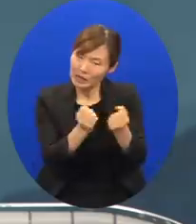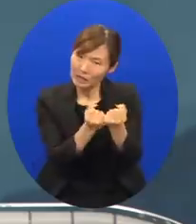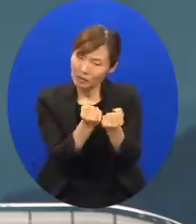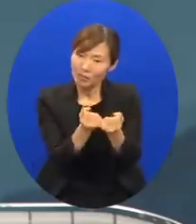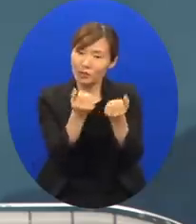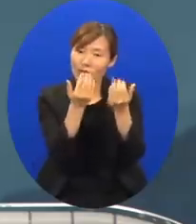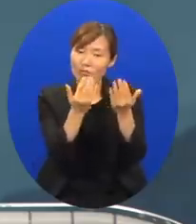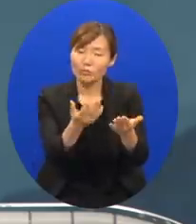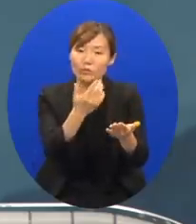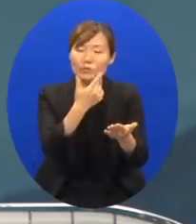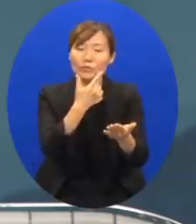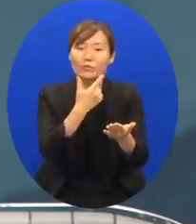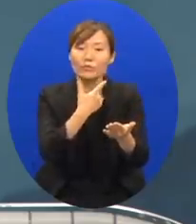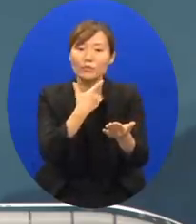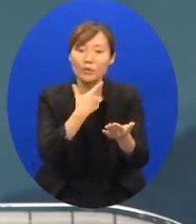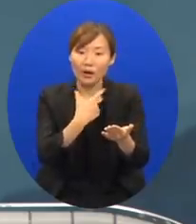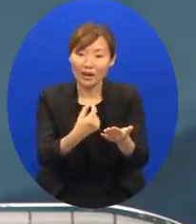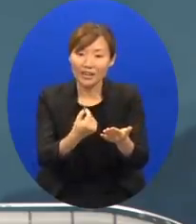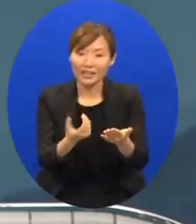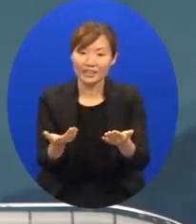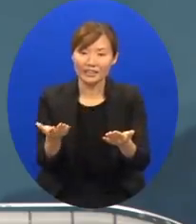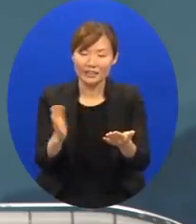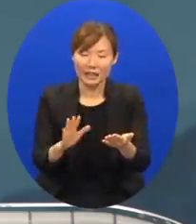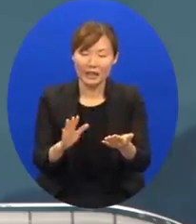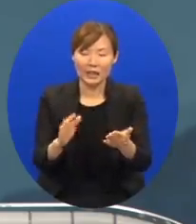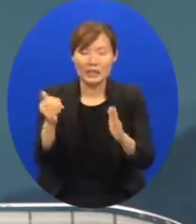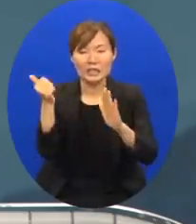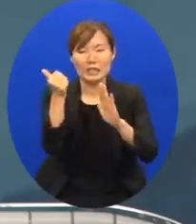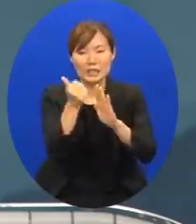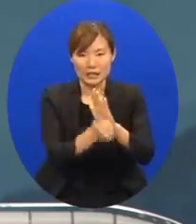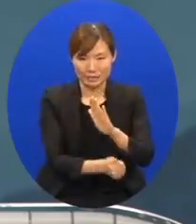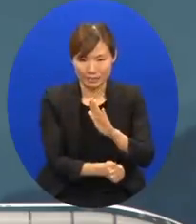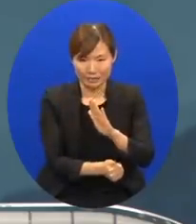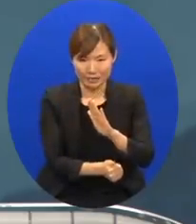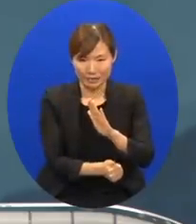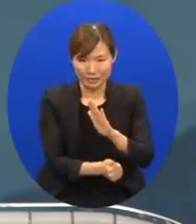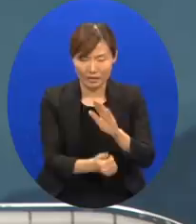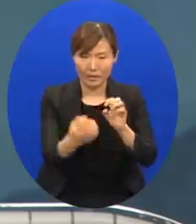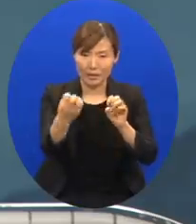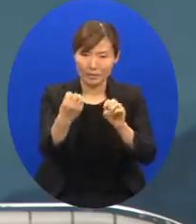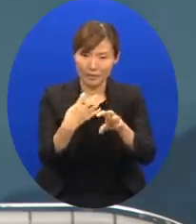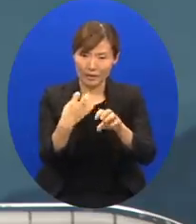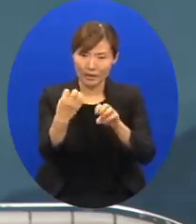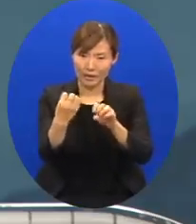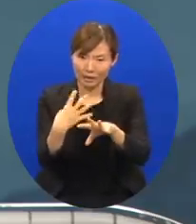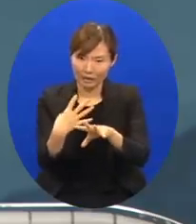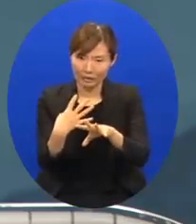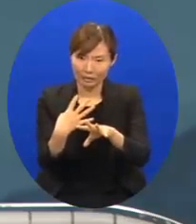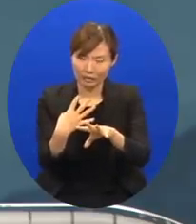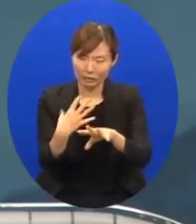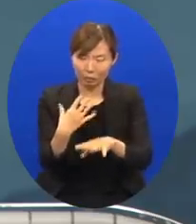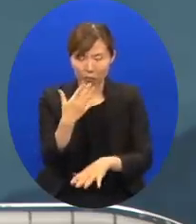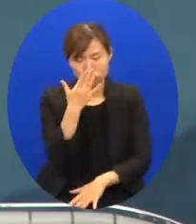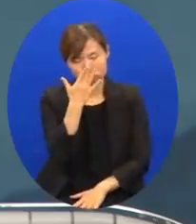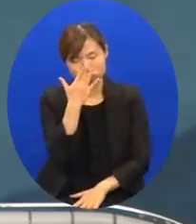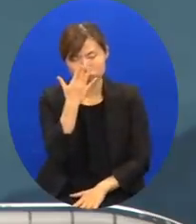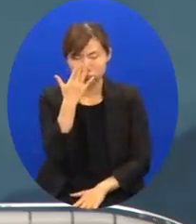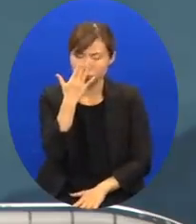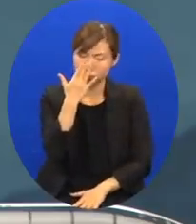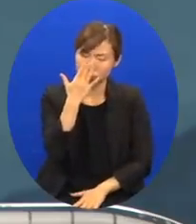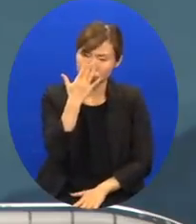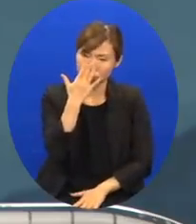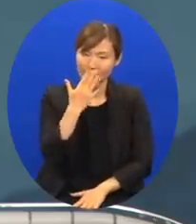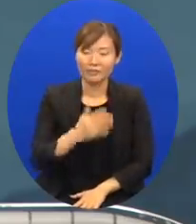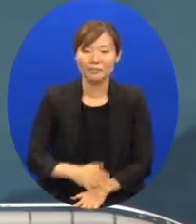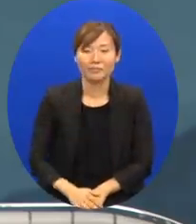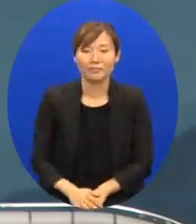했었습니다 대실패 였읍니다 사람들의 반응이 너무나 냉해 씁니다 그때 사도 바울이 큰